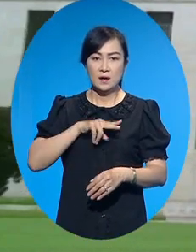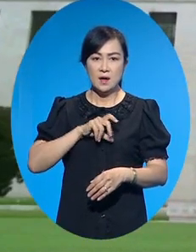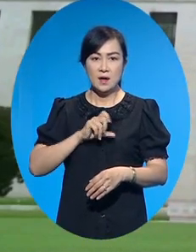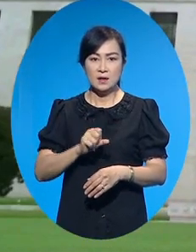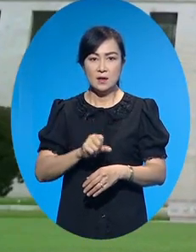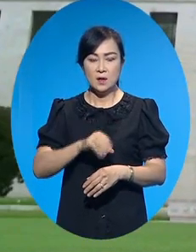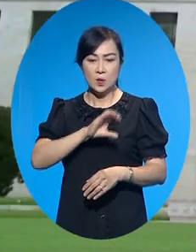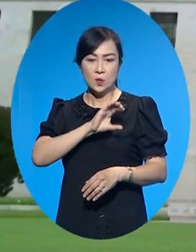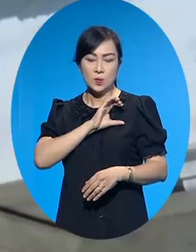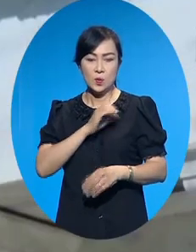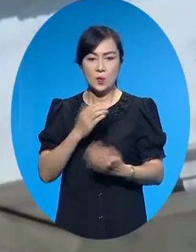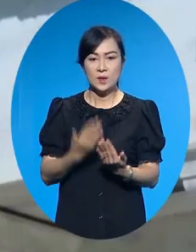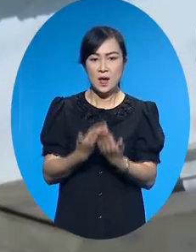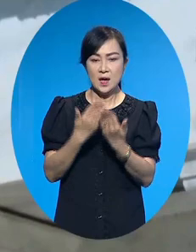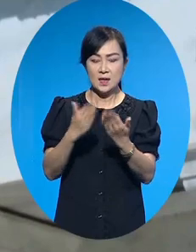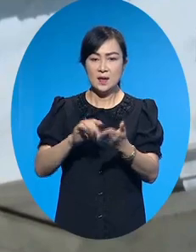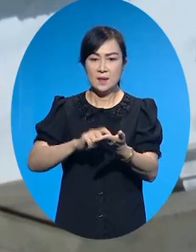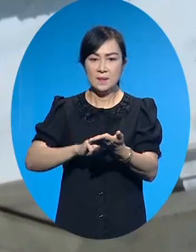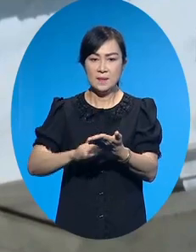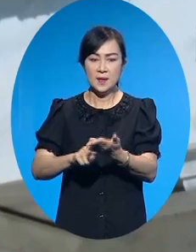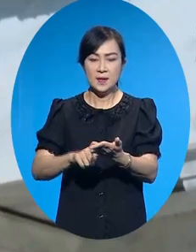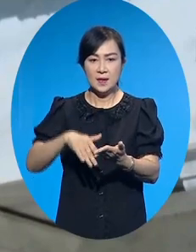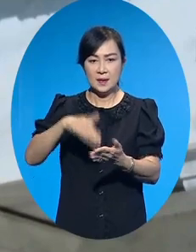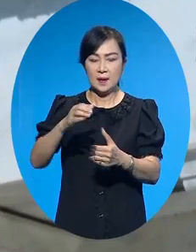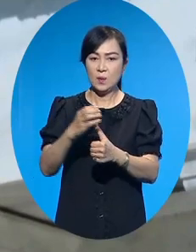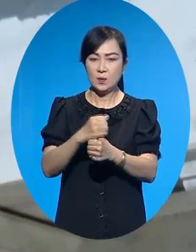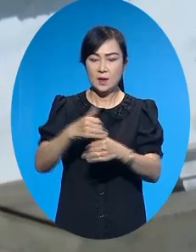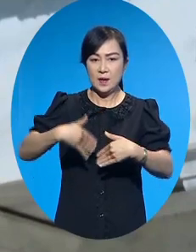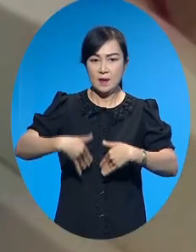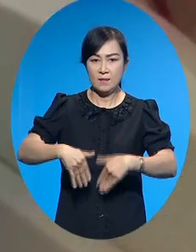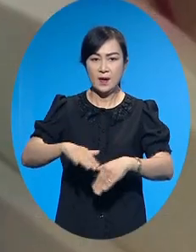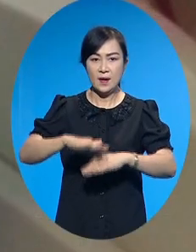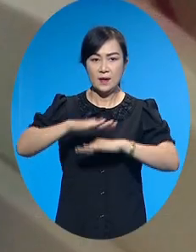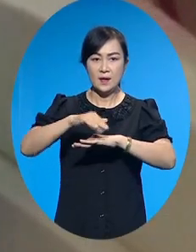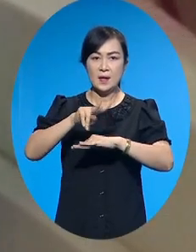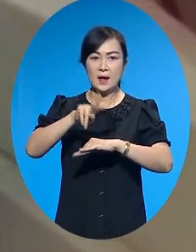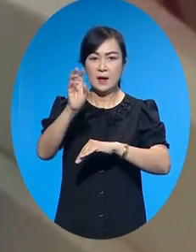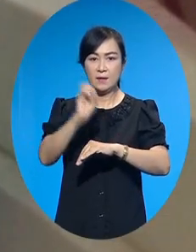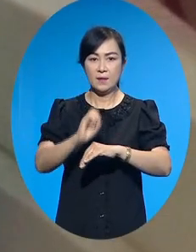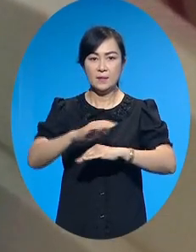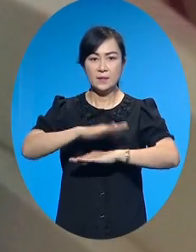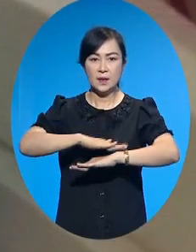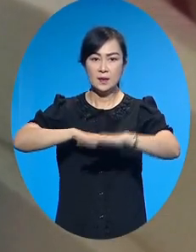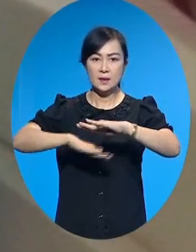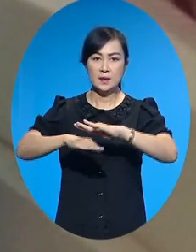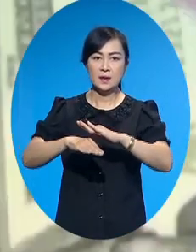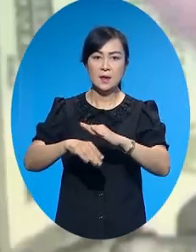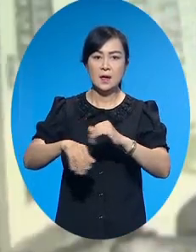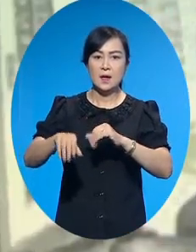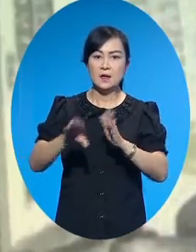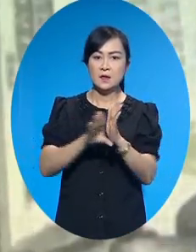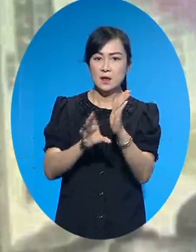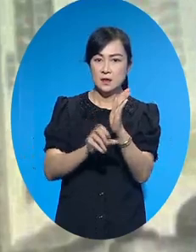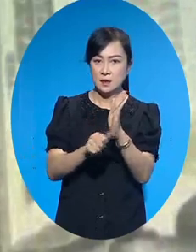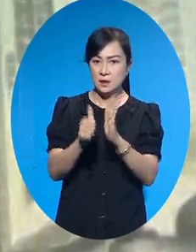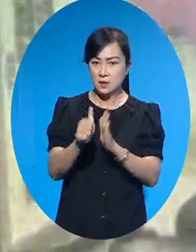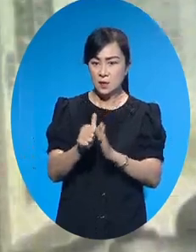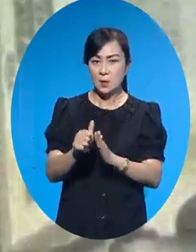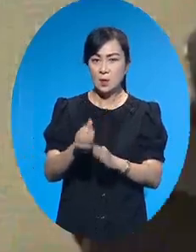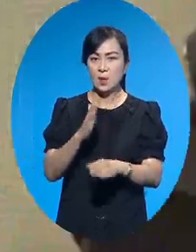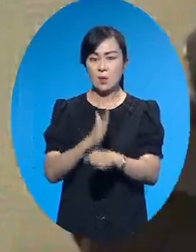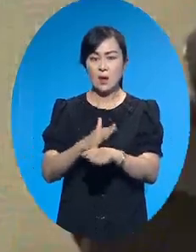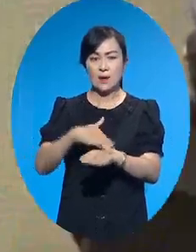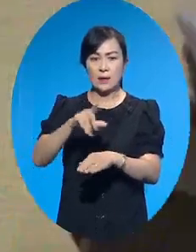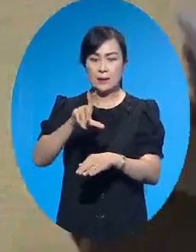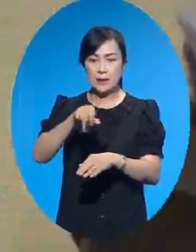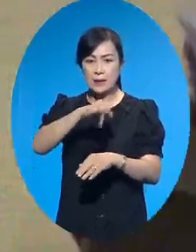sĩ đảng Dân Chủ đã đề nghị Cục Dự trữ Liên bang Mỹ tăng mục tiêu lạm phát trên mức 2% nhằm xây dựng các chính sách linh hoạt hơn và có thể không cần tăng